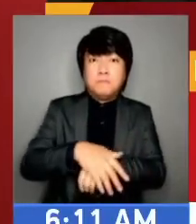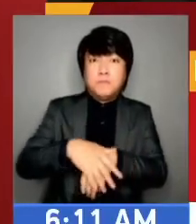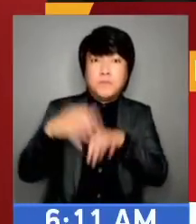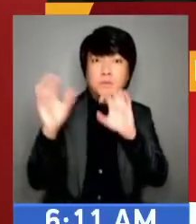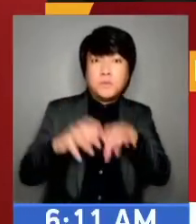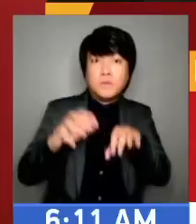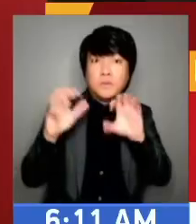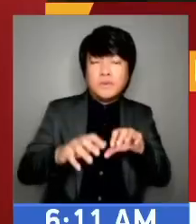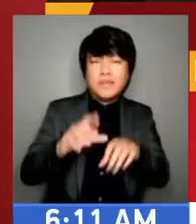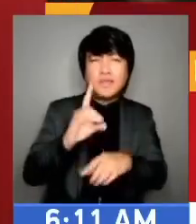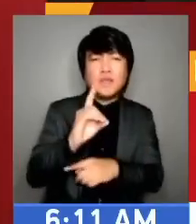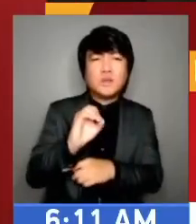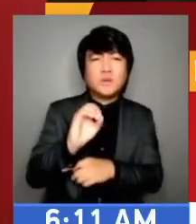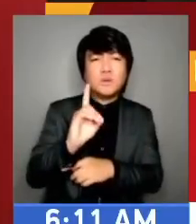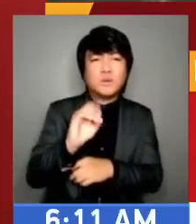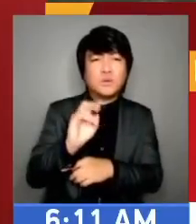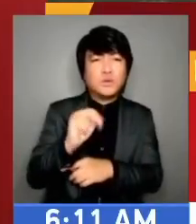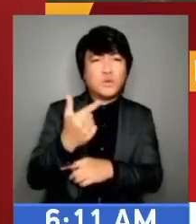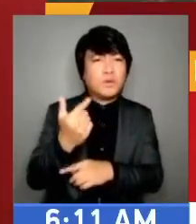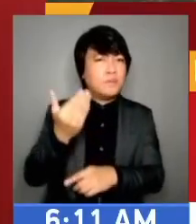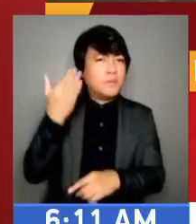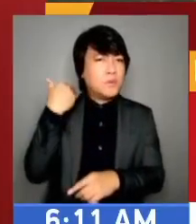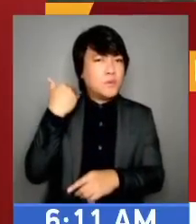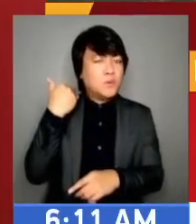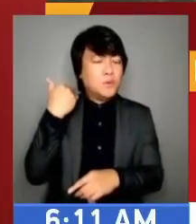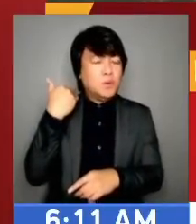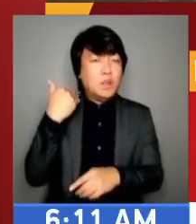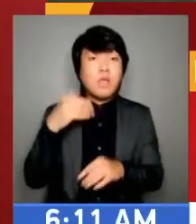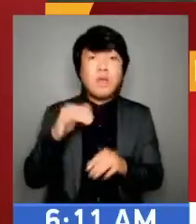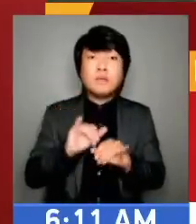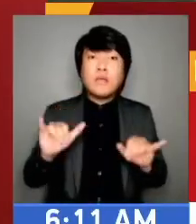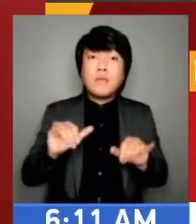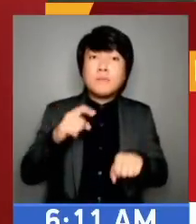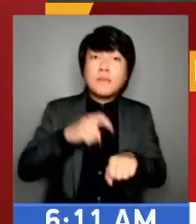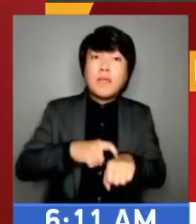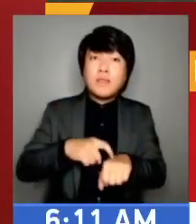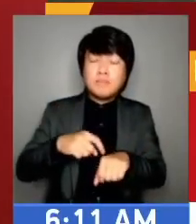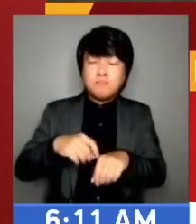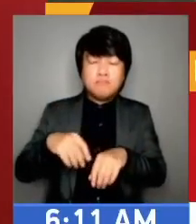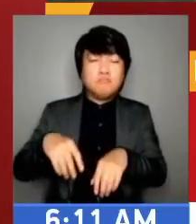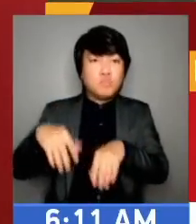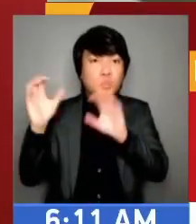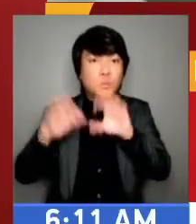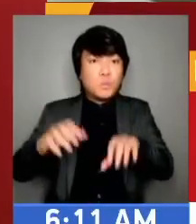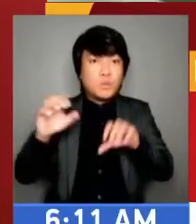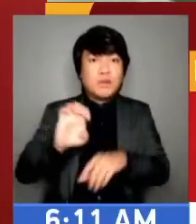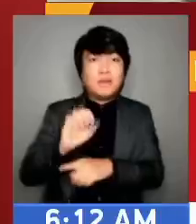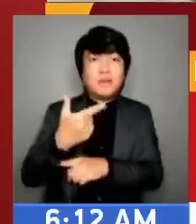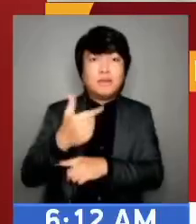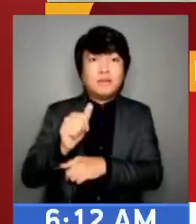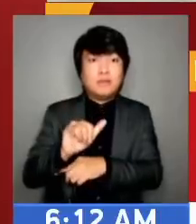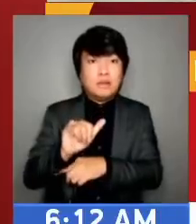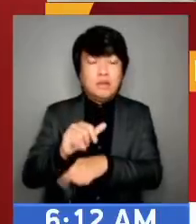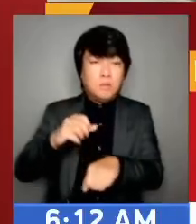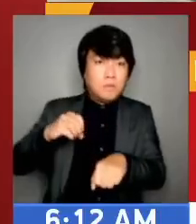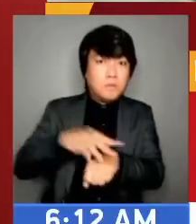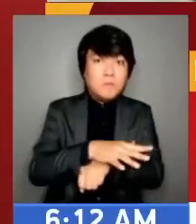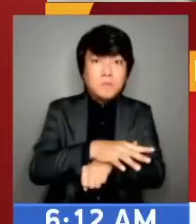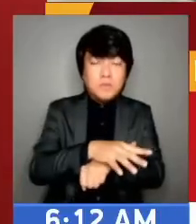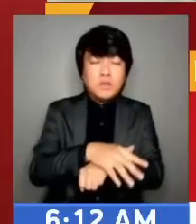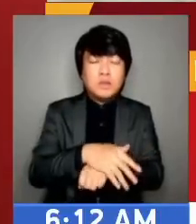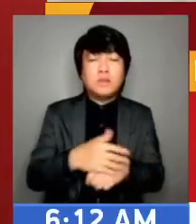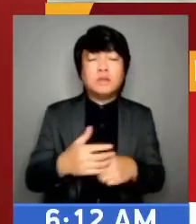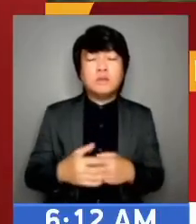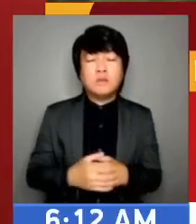ito rin po yung naapektuhan ni Bagyong Egay. So yung may mga lugar na prolonged na po yung sufferings ng ating